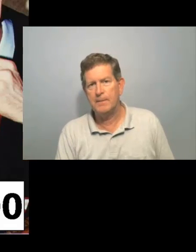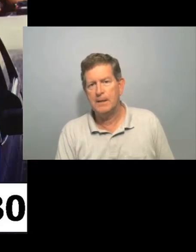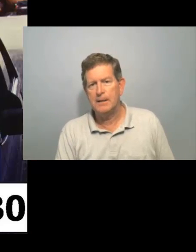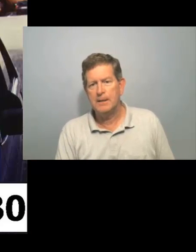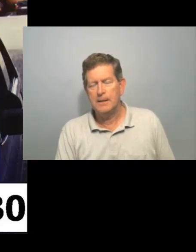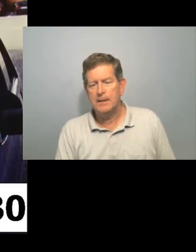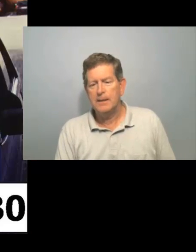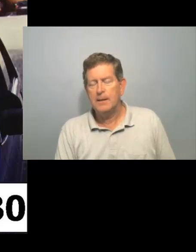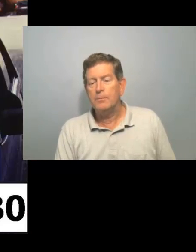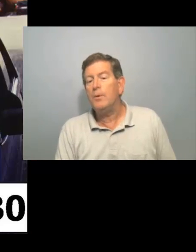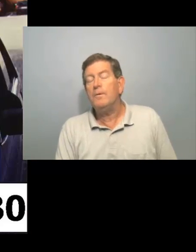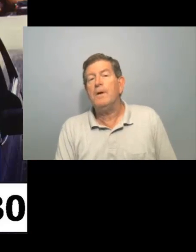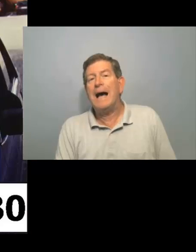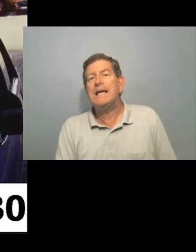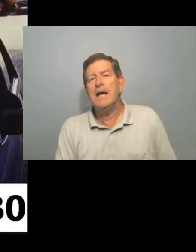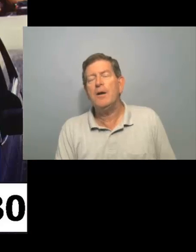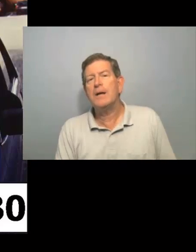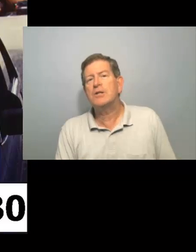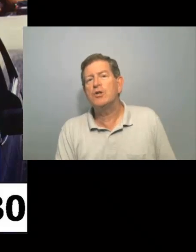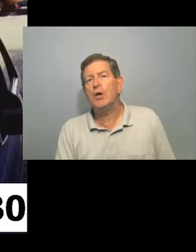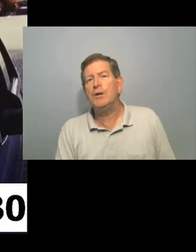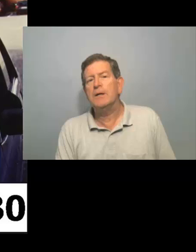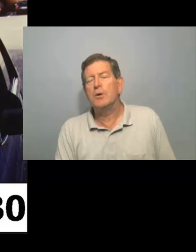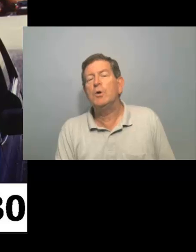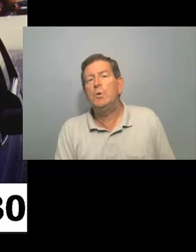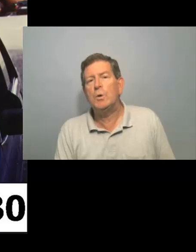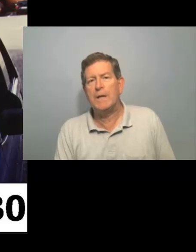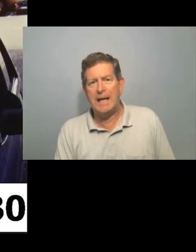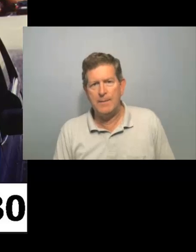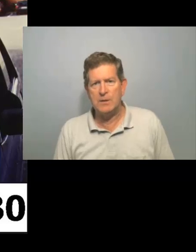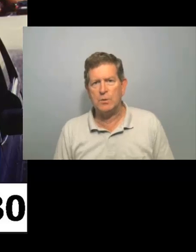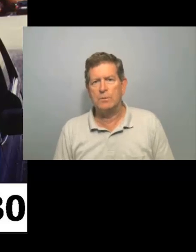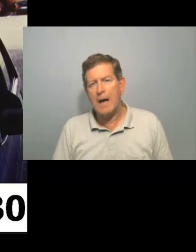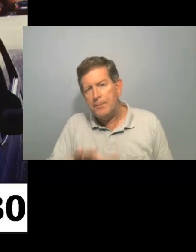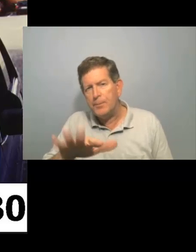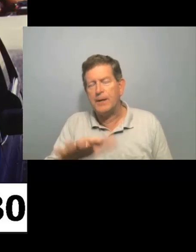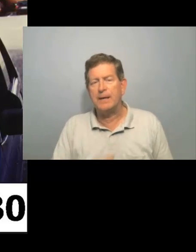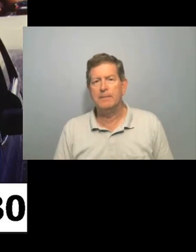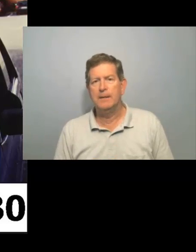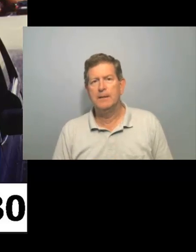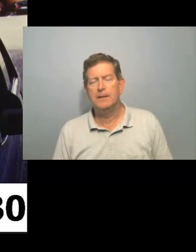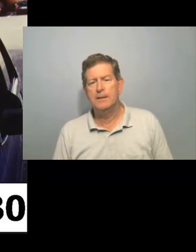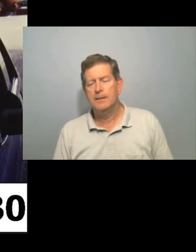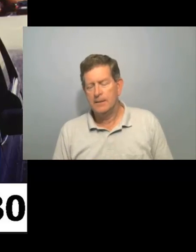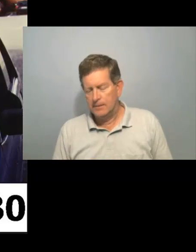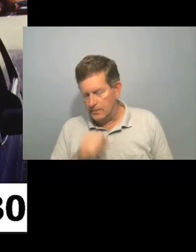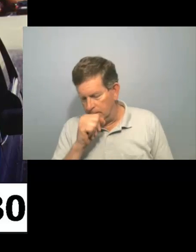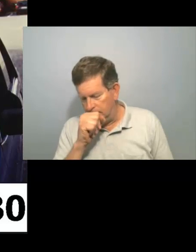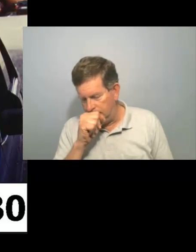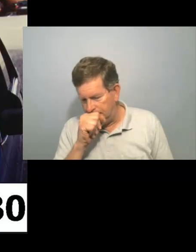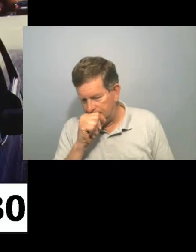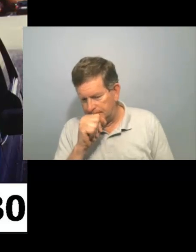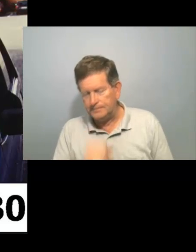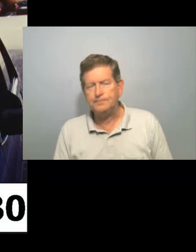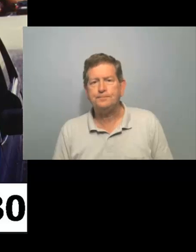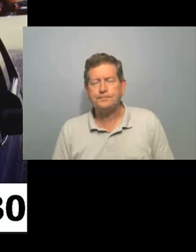déjeuner. Bon, à quelle heure est-ce que John retourne à la maison? À peu près.